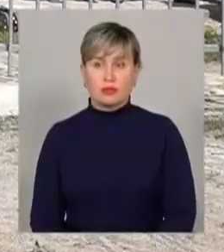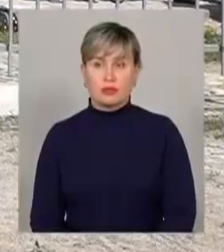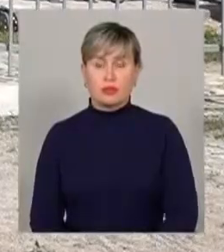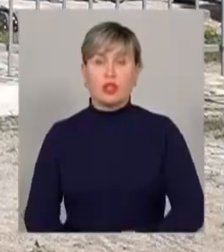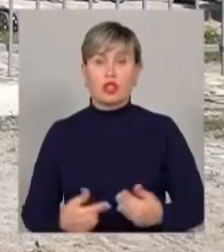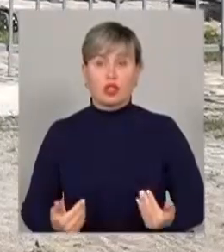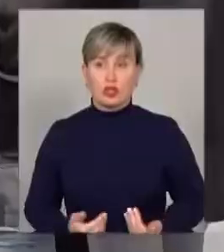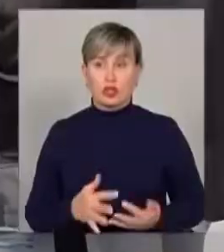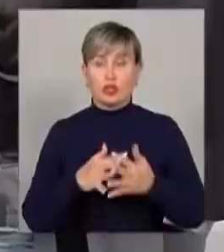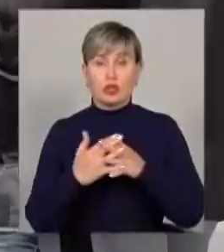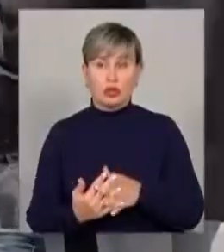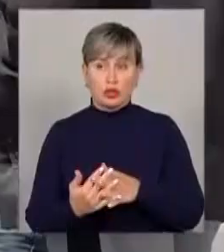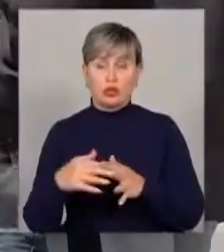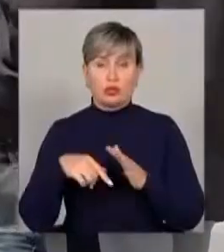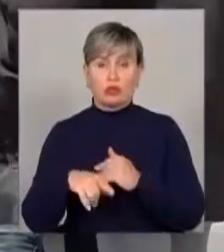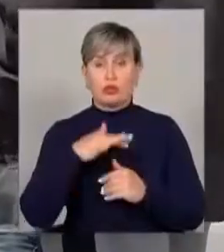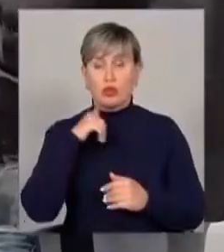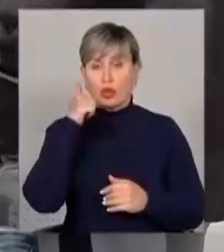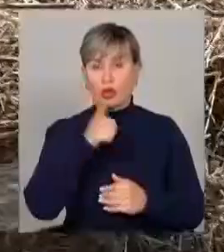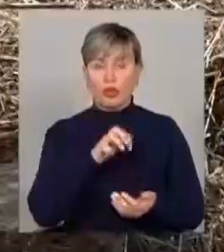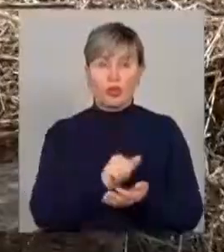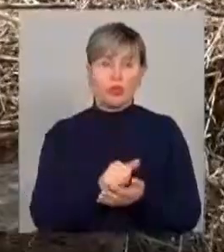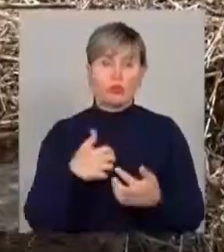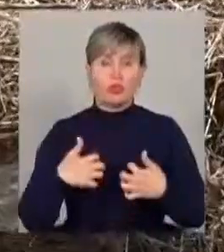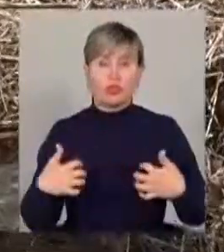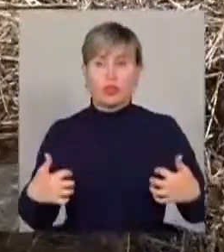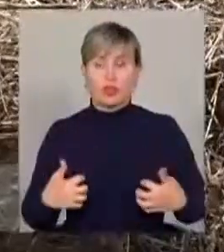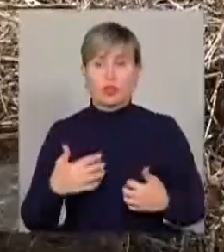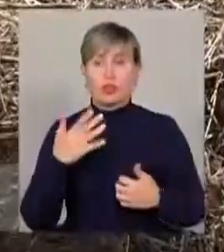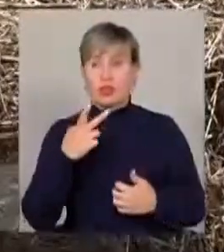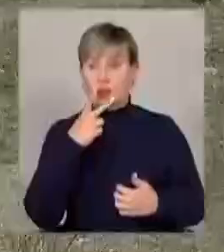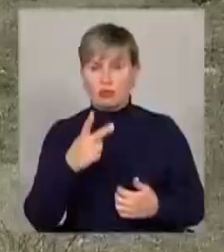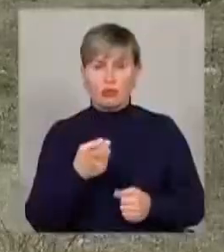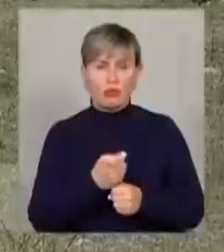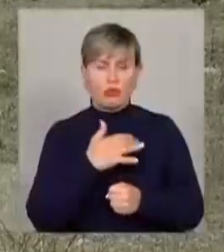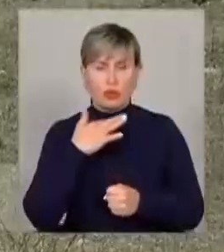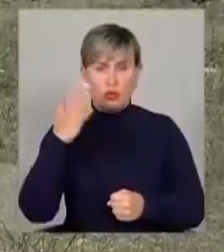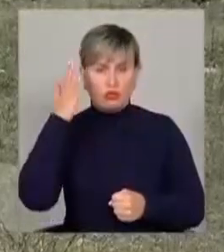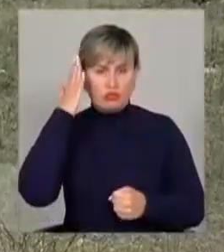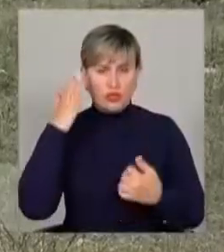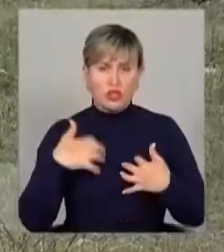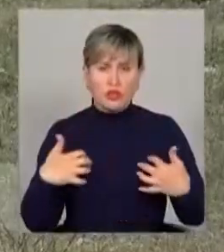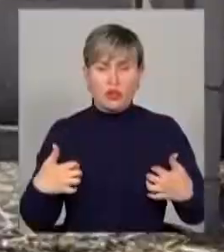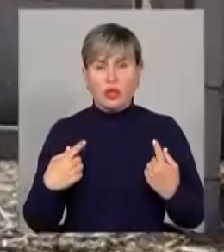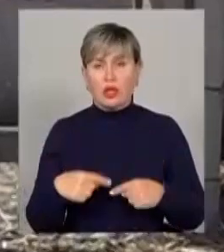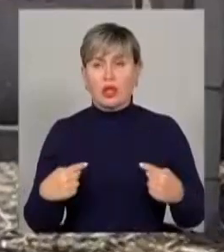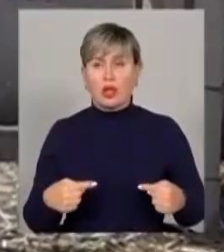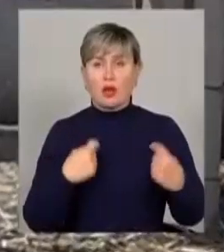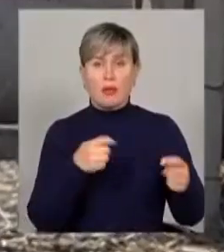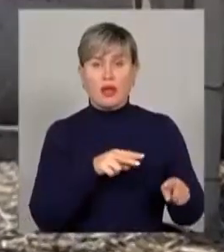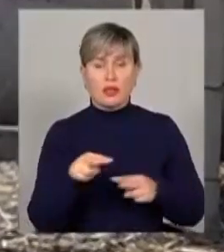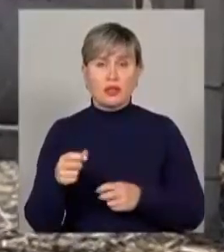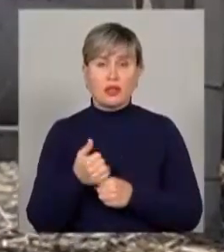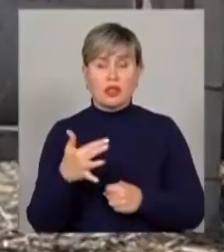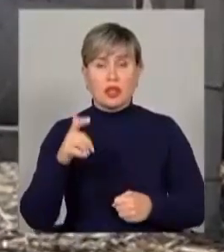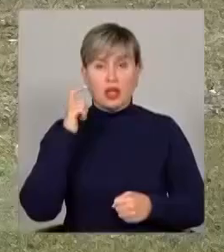Жители сел Шалкар и Акжал многие годы занимаются животноводством. На их счету не один десяток голов крупнорогатого скота. Но пасти их вот уже несколько